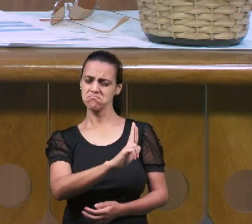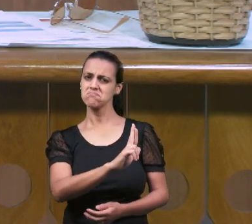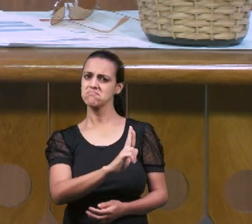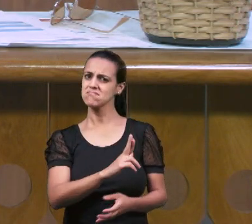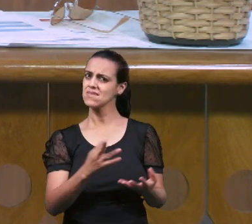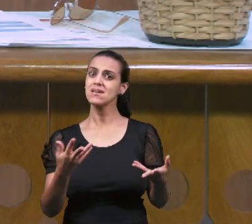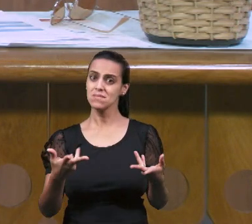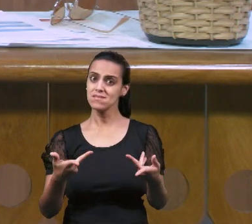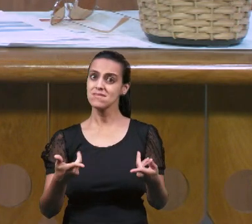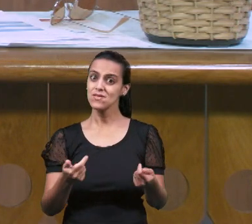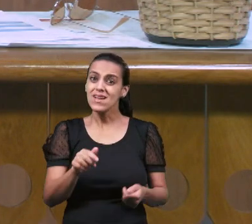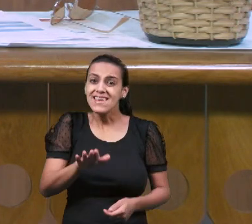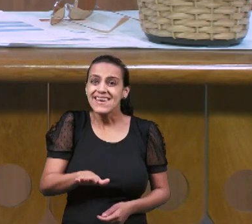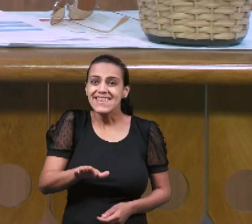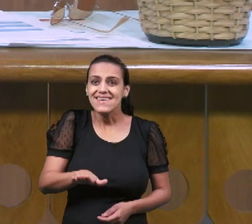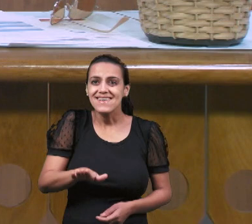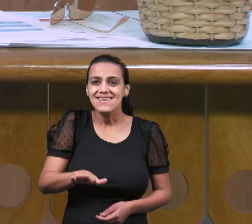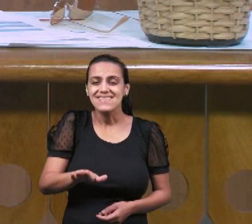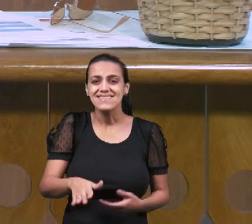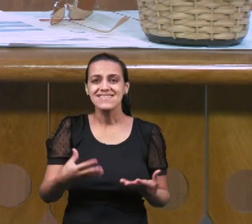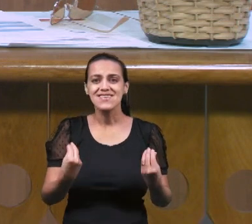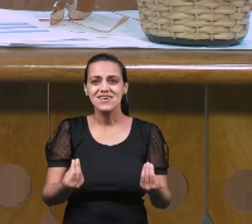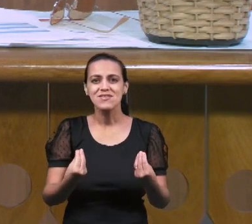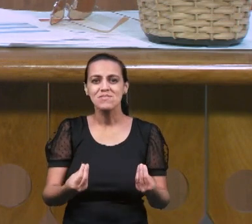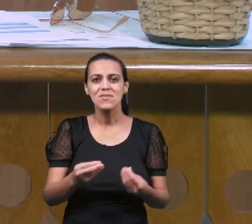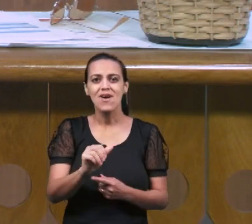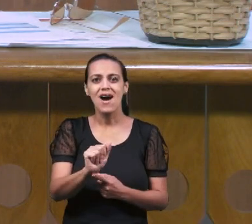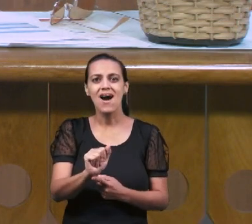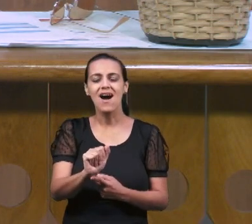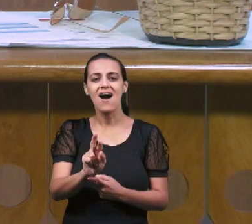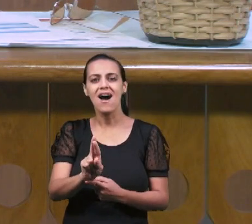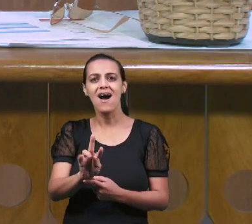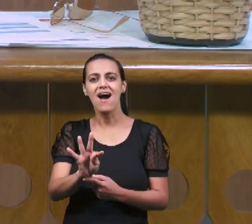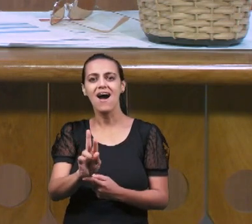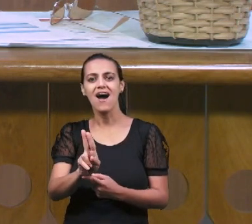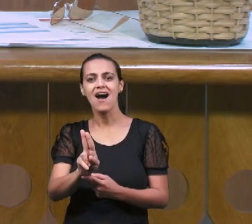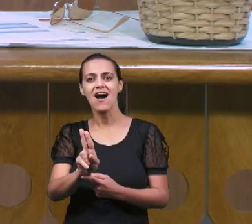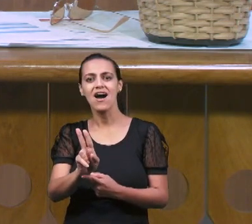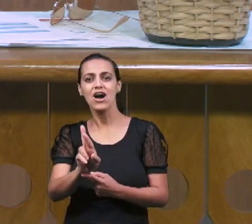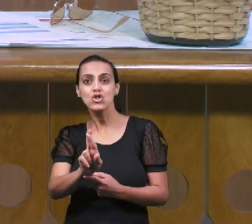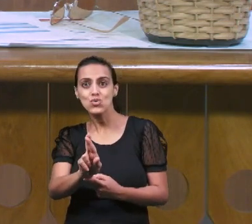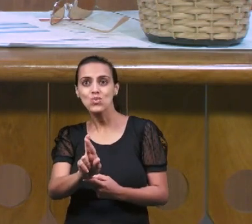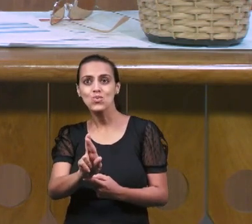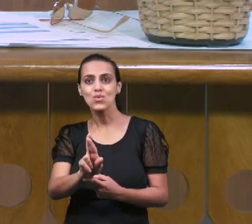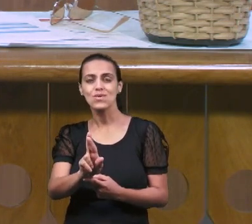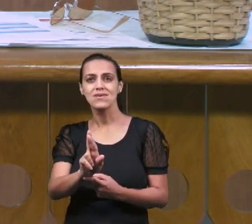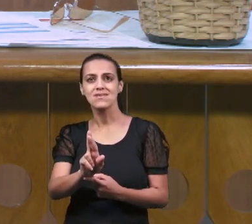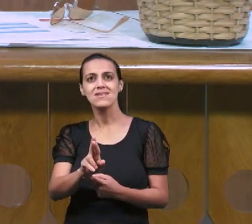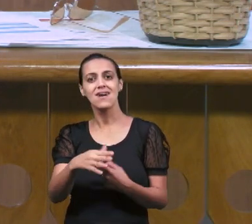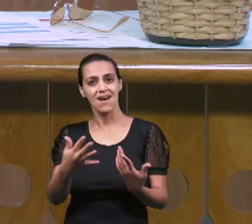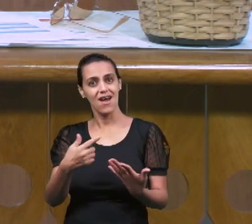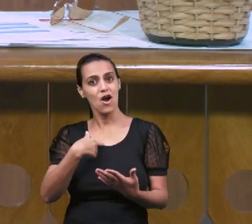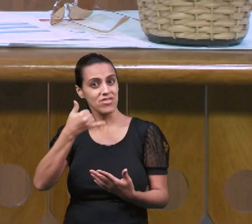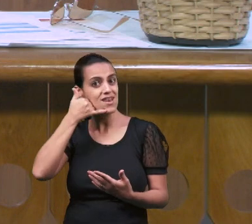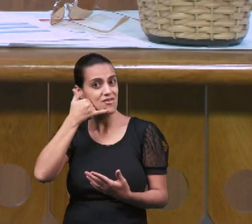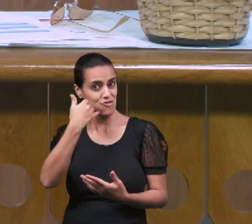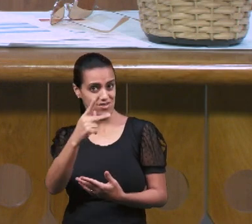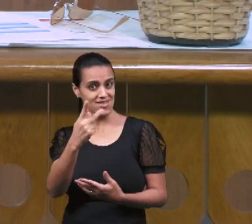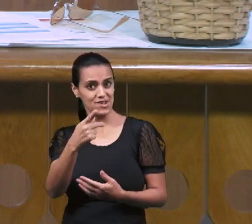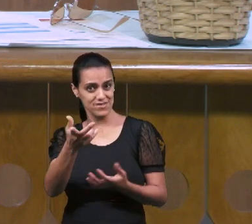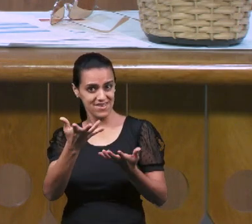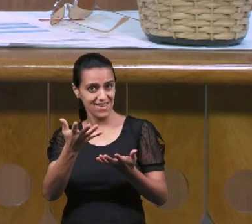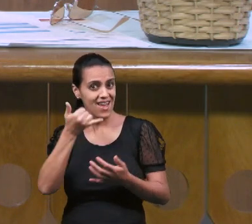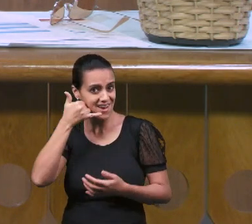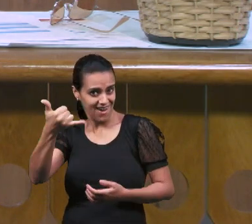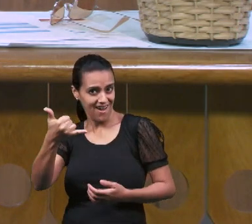Son nom est là, Arthur Santos. Je vais passer le téléphone d'Arthur pour que vous puissiez le demander si vous avez des questions